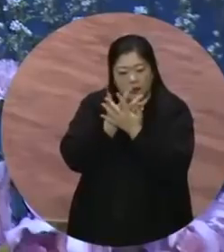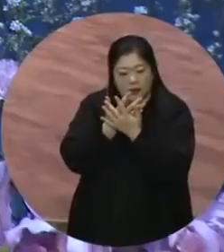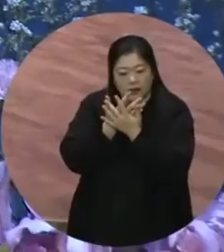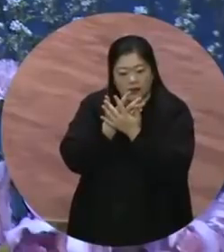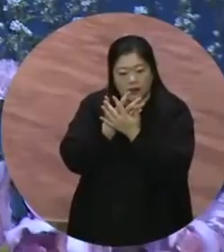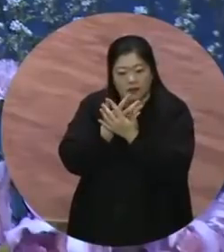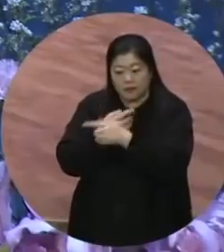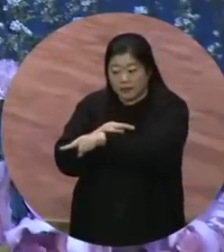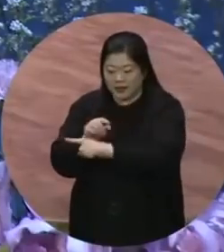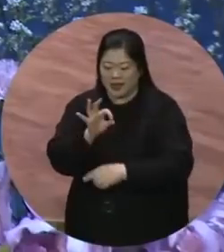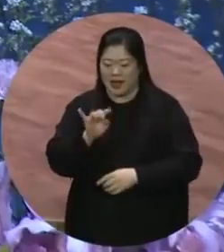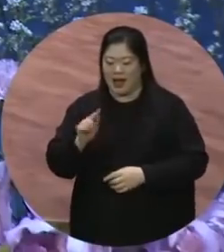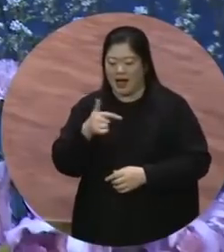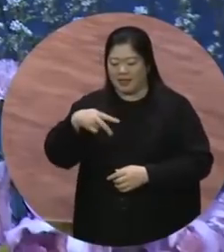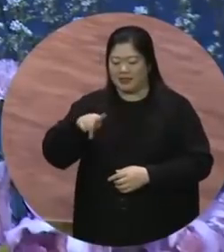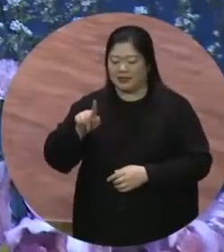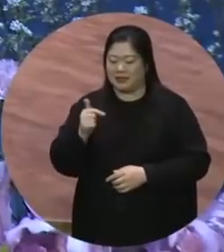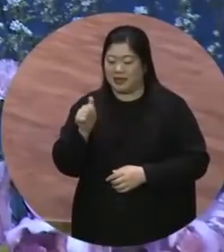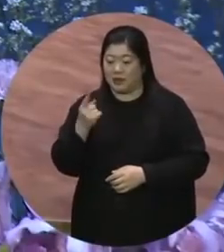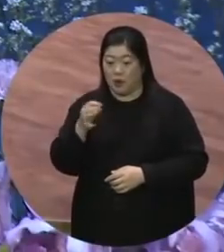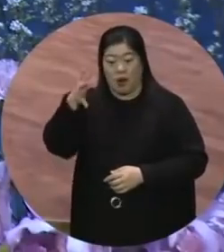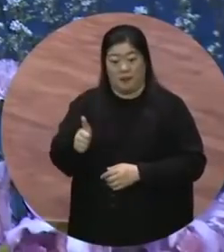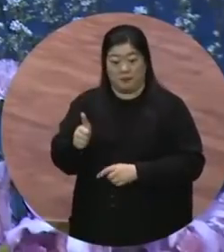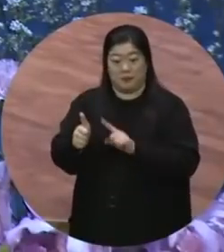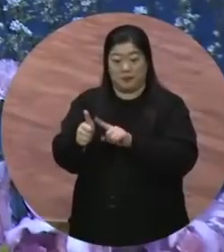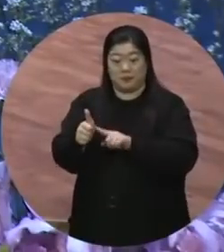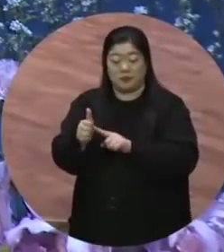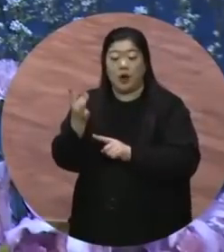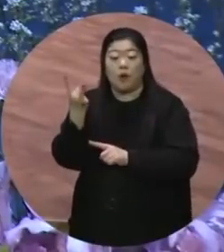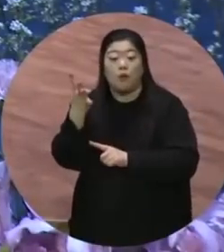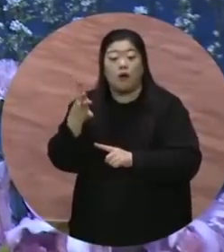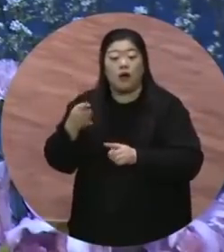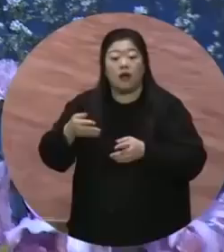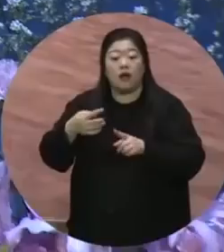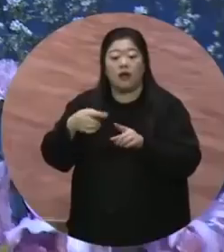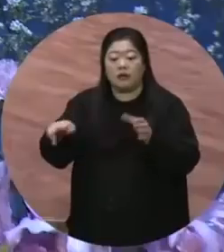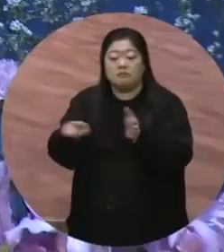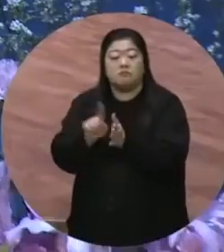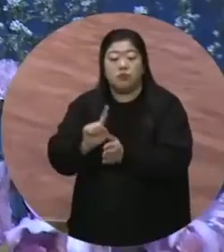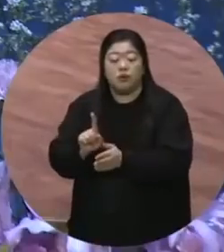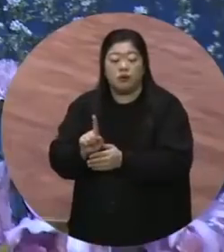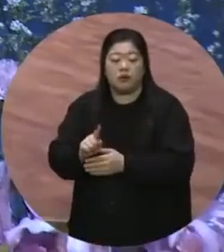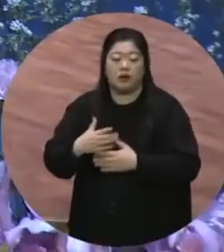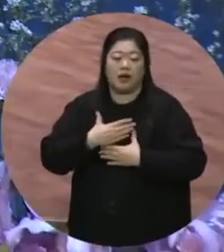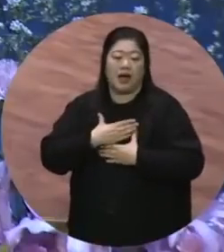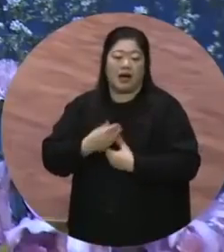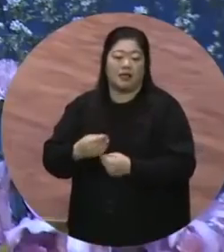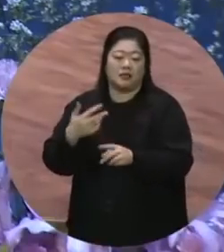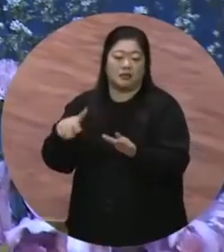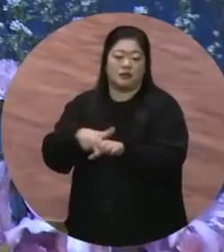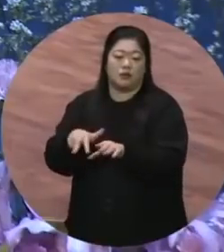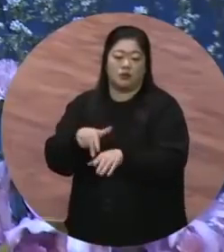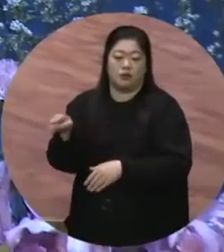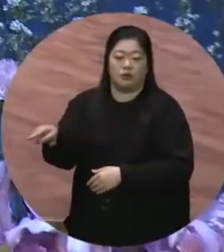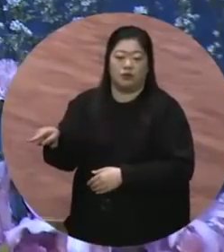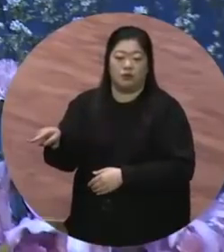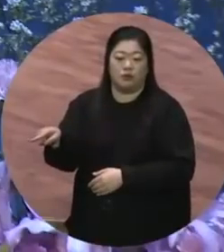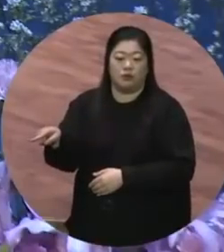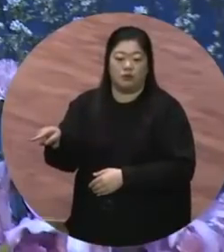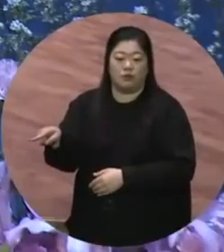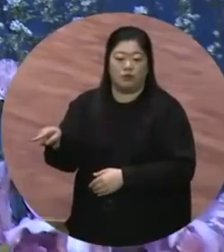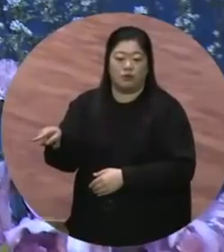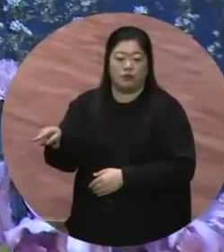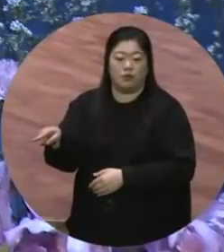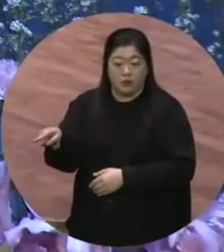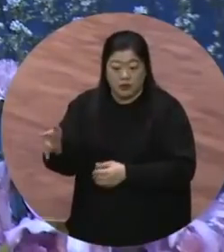안상홍이 세웠어요. 안상홍은 안식교 출신이에요. 안식교 출신이라서 이 하나님의